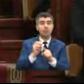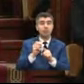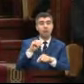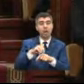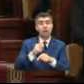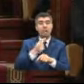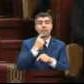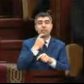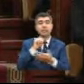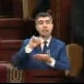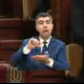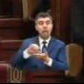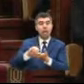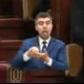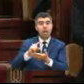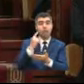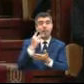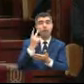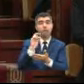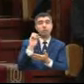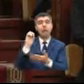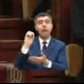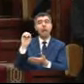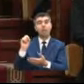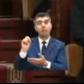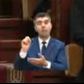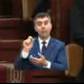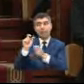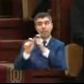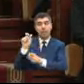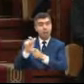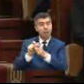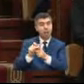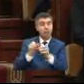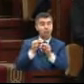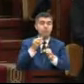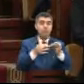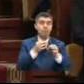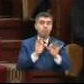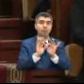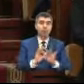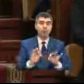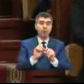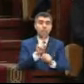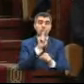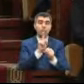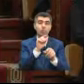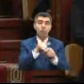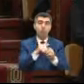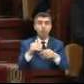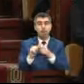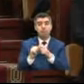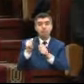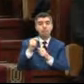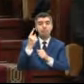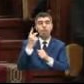عدد الساكنه ديالو يفوق 120 الف نسمه. ثم بالنسبه للجماعات بعيده على تزاد 140 كيلومتر،